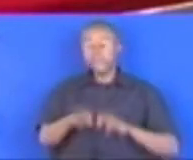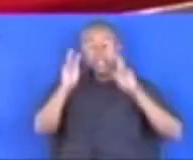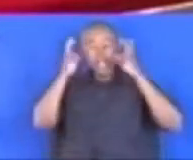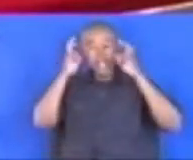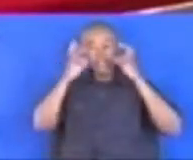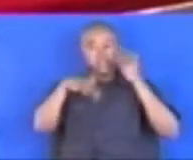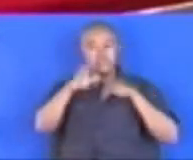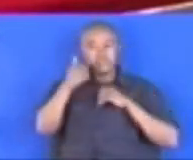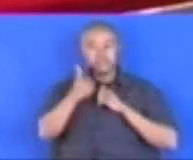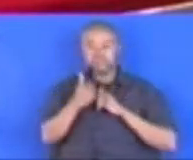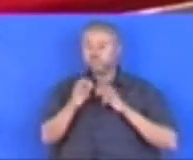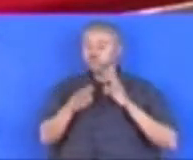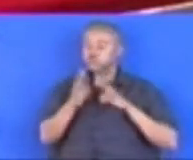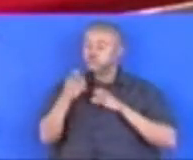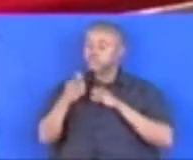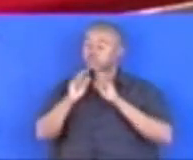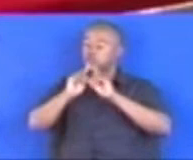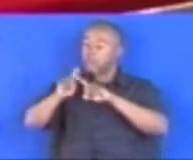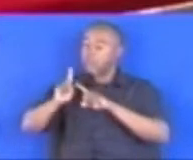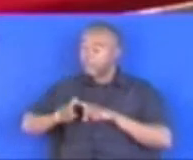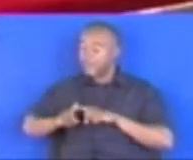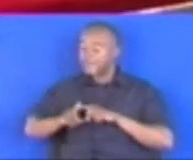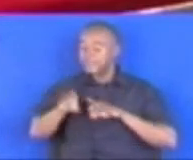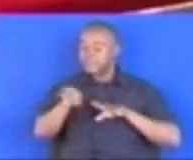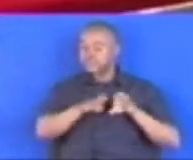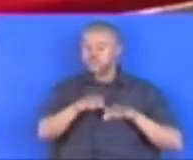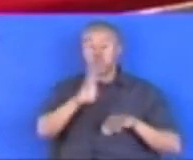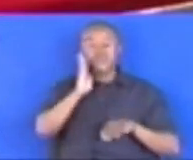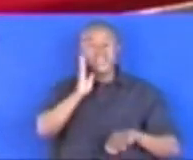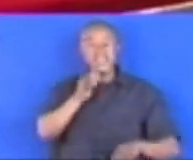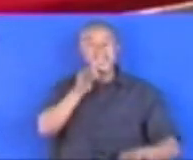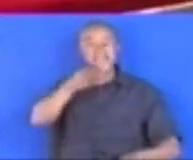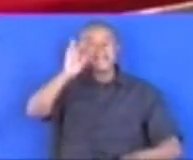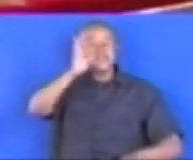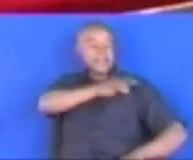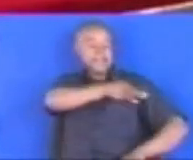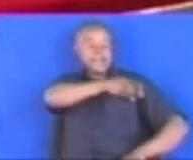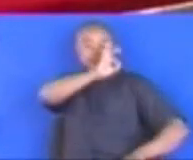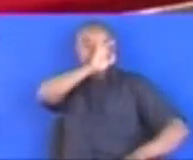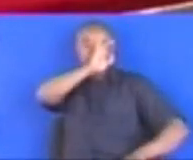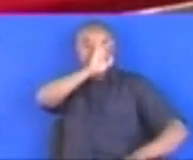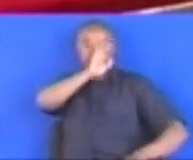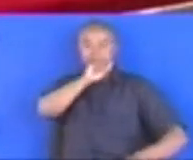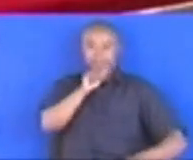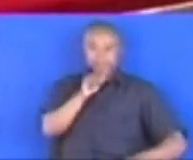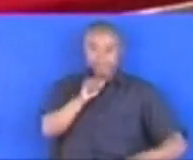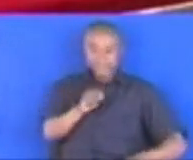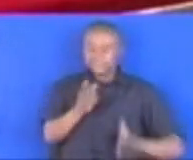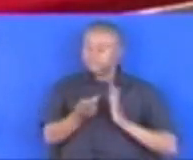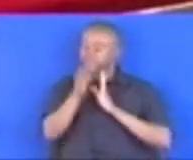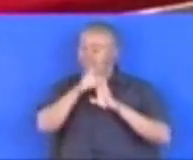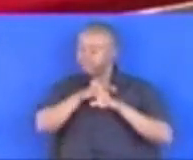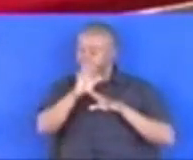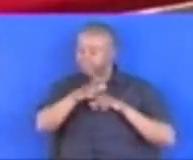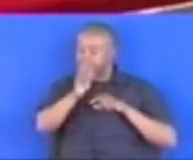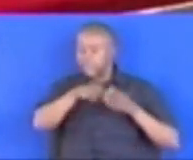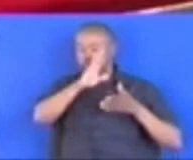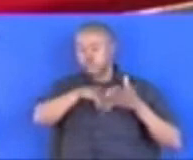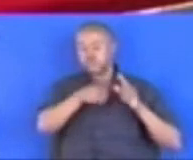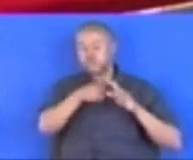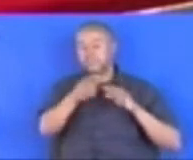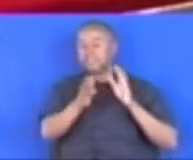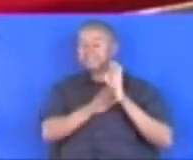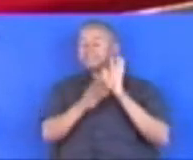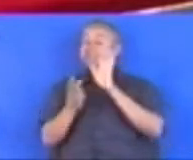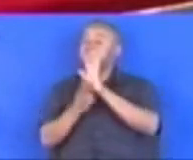inalenga kutatua changamoto mbalimbali zinazowakabili vijana wetu balehe hapa nchini, kama ilivyofafanuliwa zaidi kwenye ukurasa wa 197